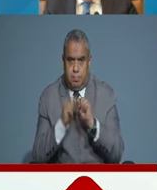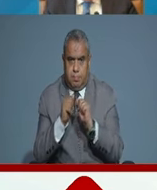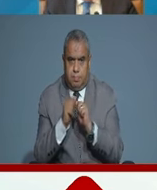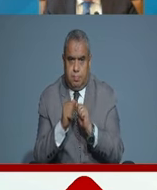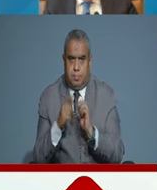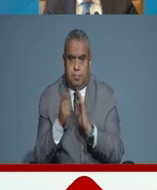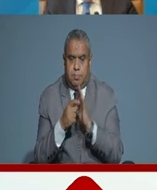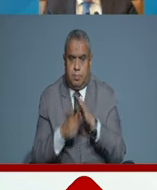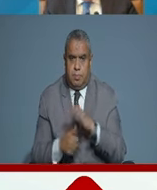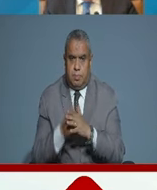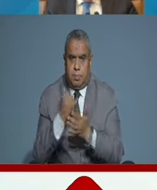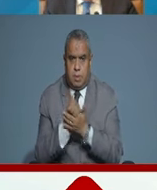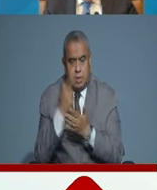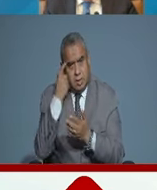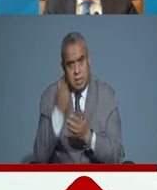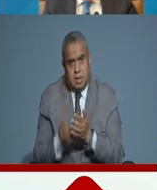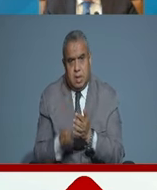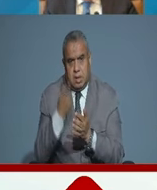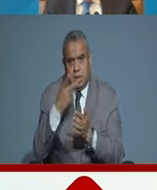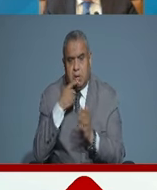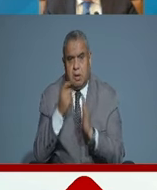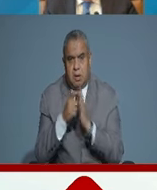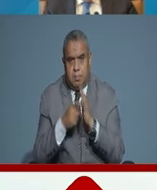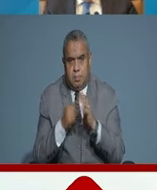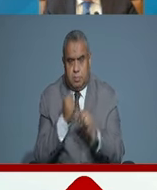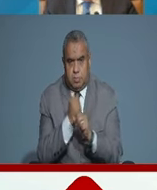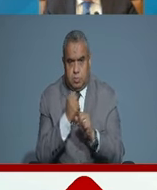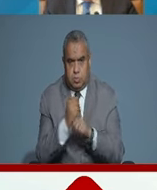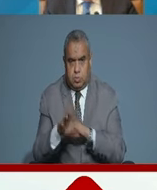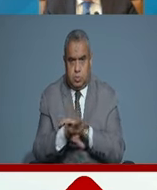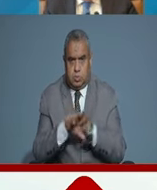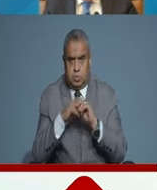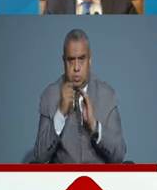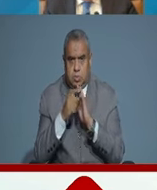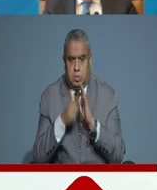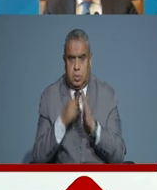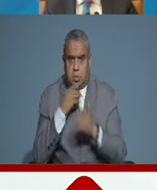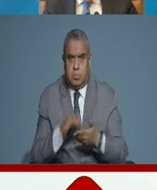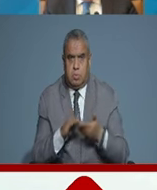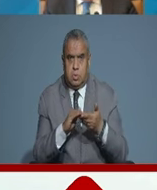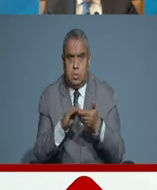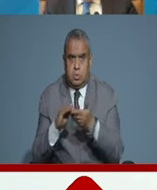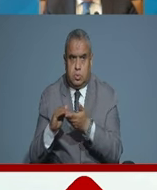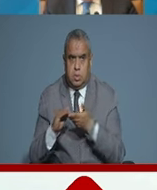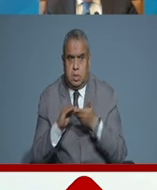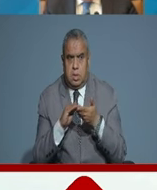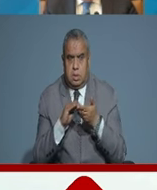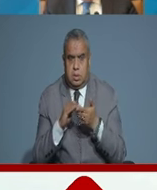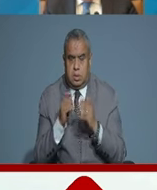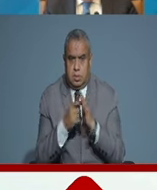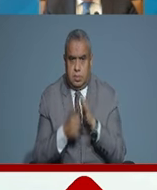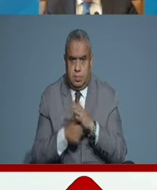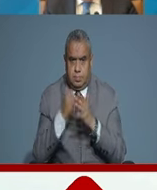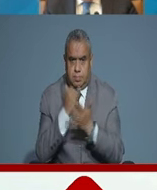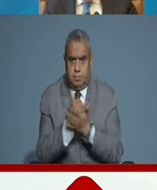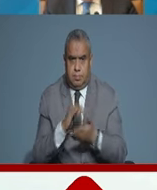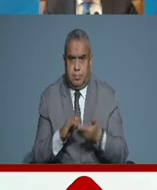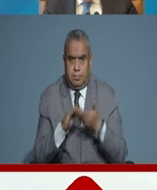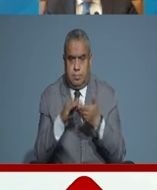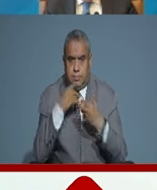أن تفكر جديا كيف نستطيع أن نبني على